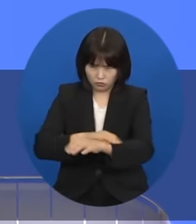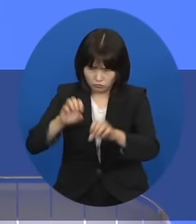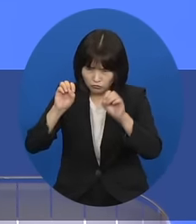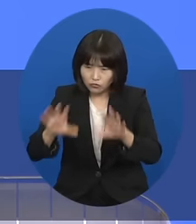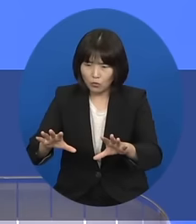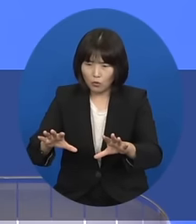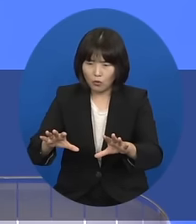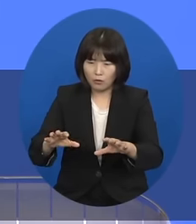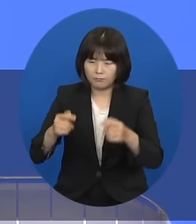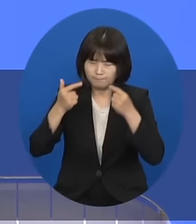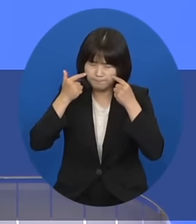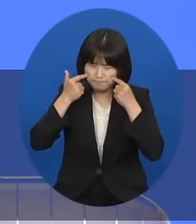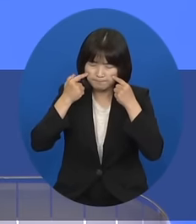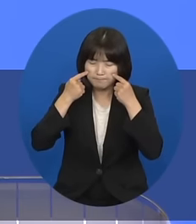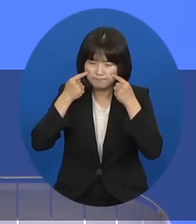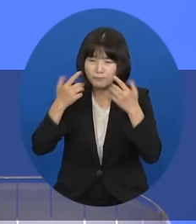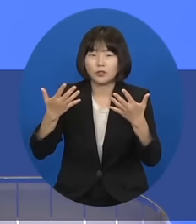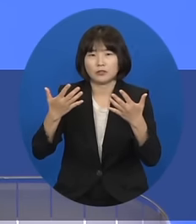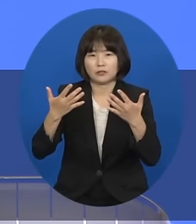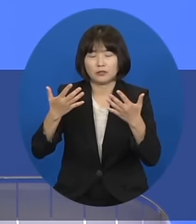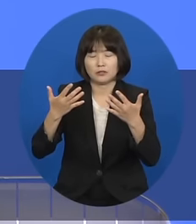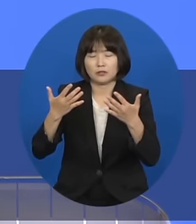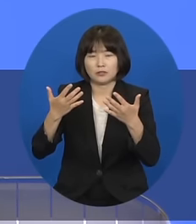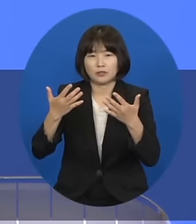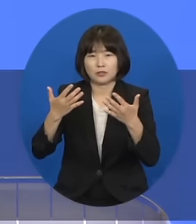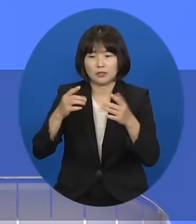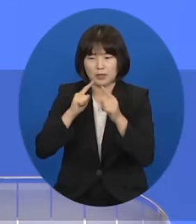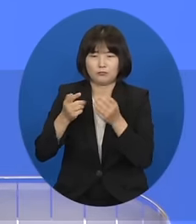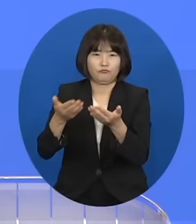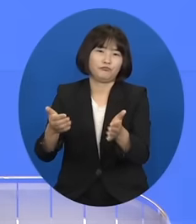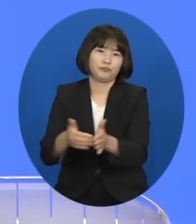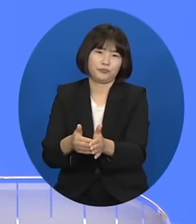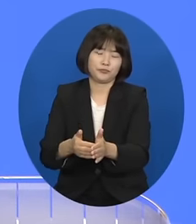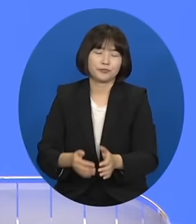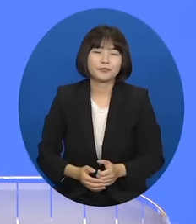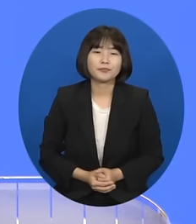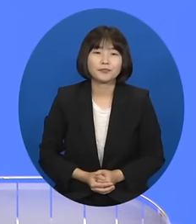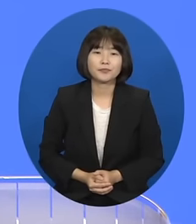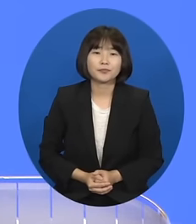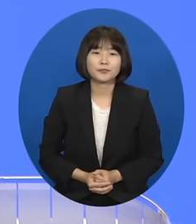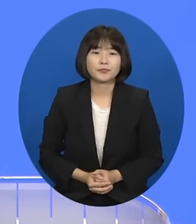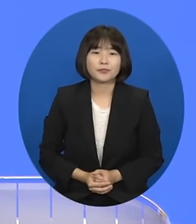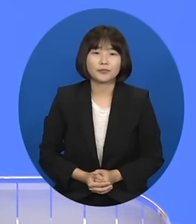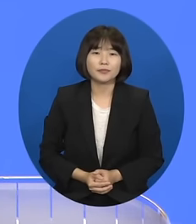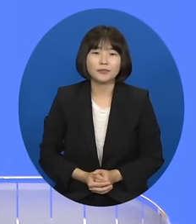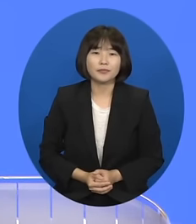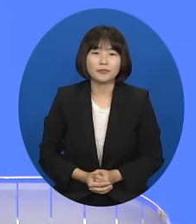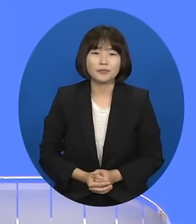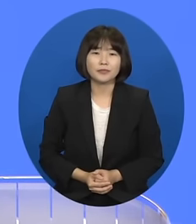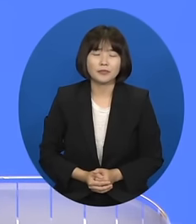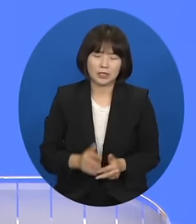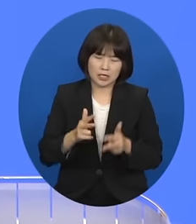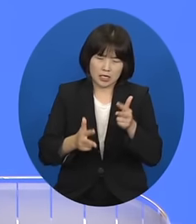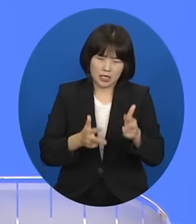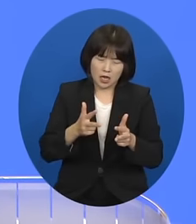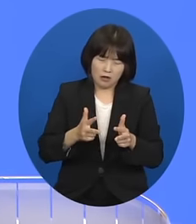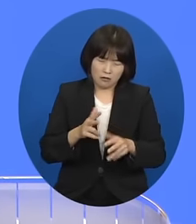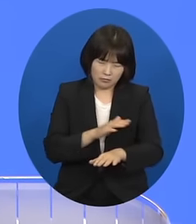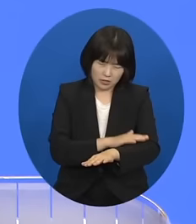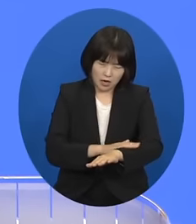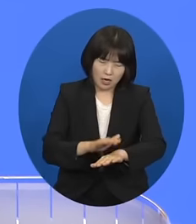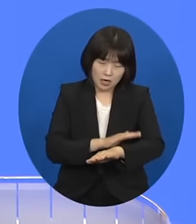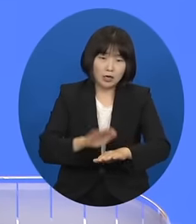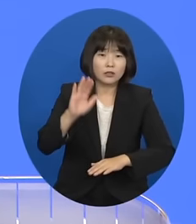라고 분명히 예수님도 요한복음 15장에 말씀을 하고 있어요. 여러분, 아무리 사업이 잘 되고